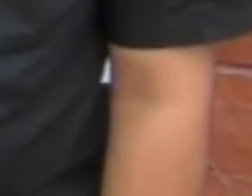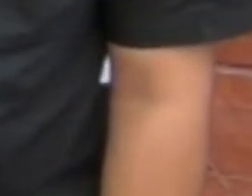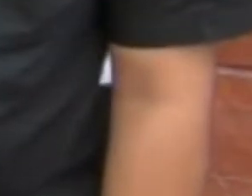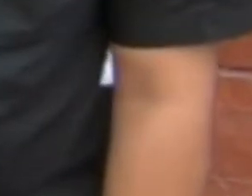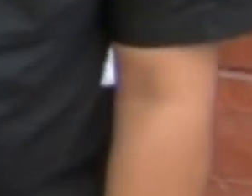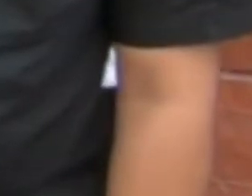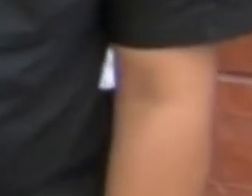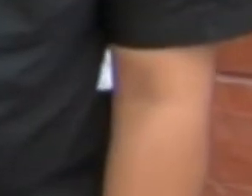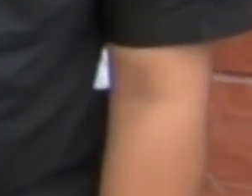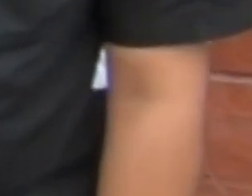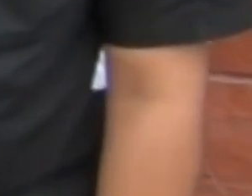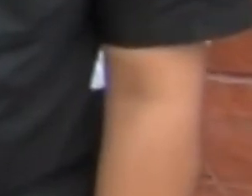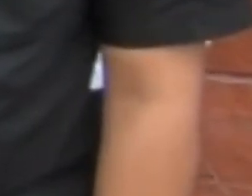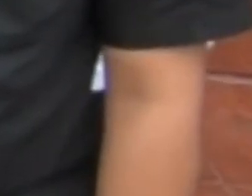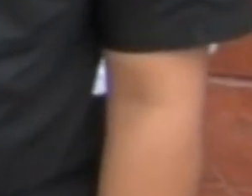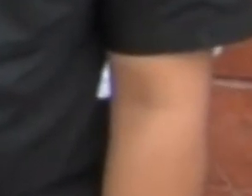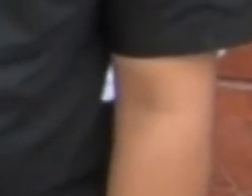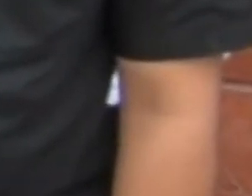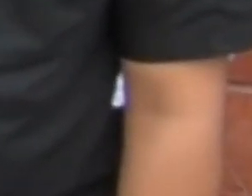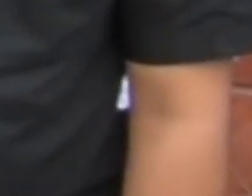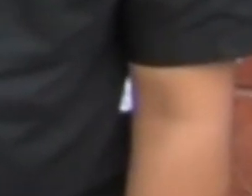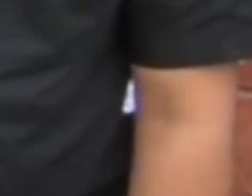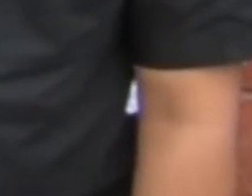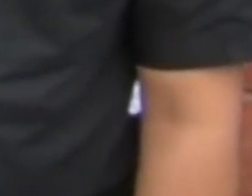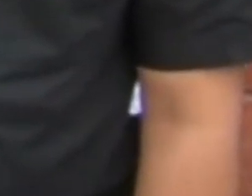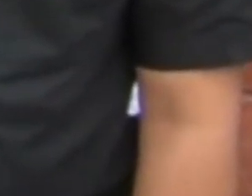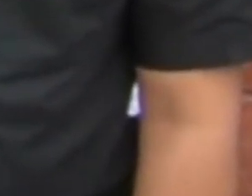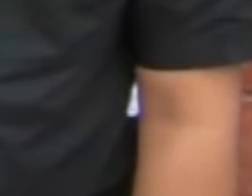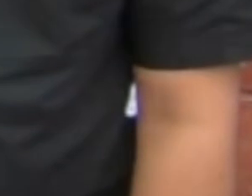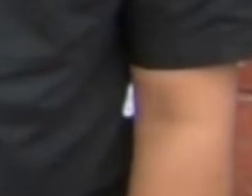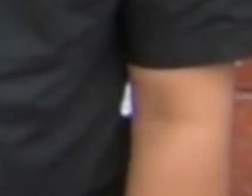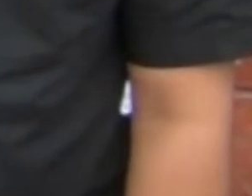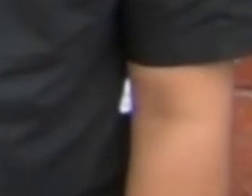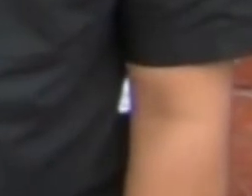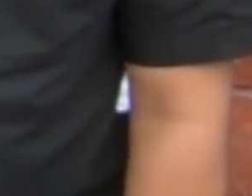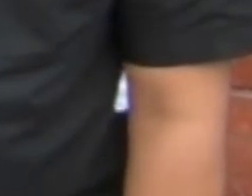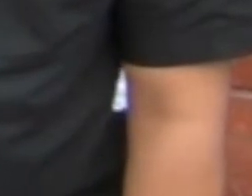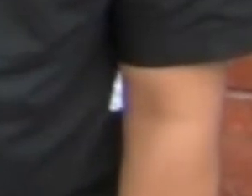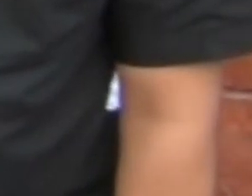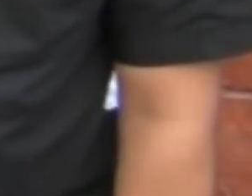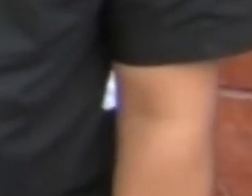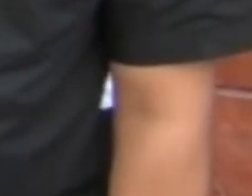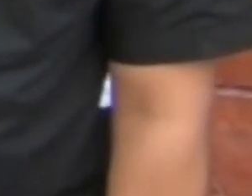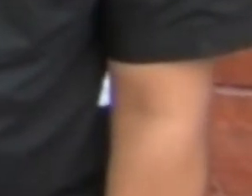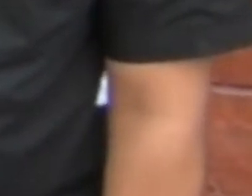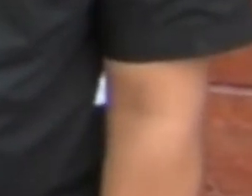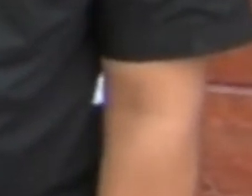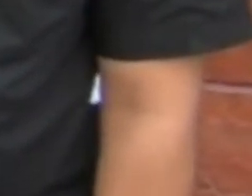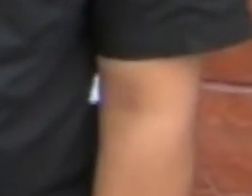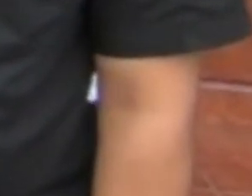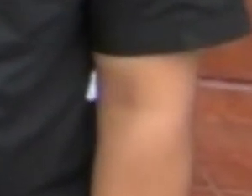tersebut, kami sudah mengidentifikasi 21 pelaku dan terdiri dari 5 geng